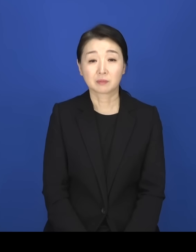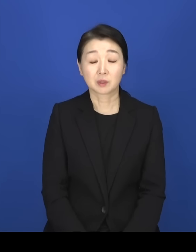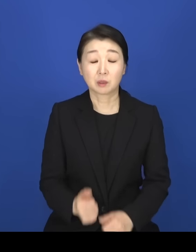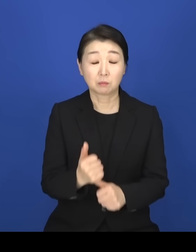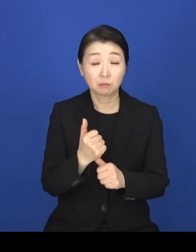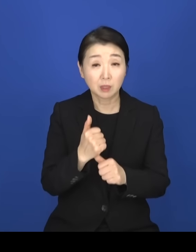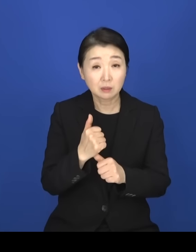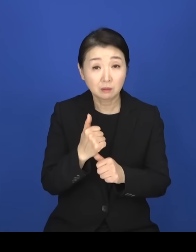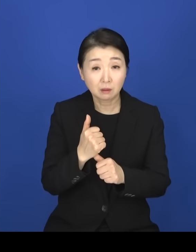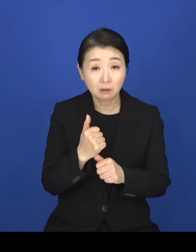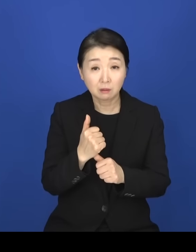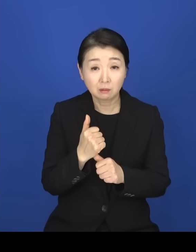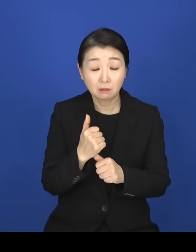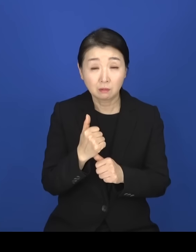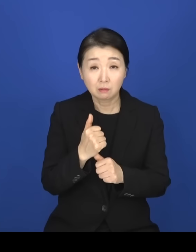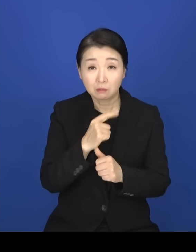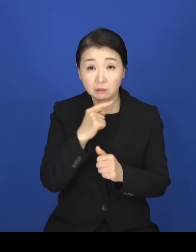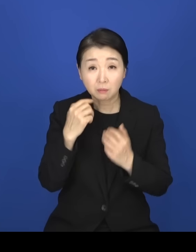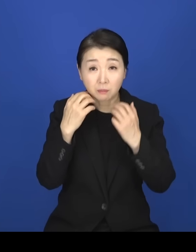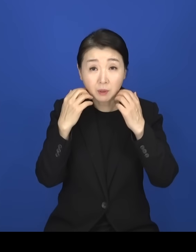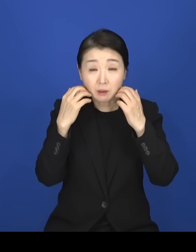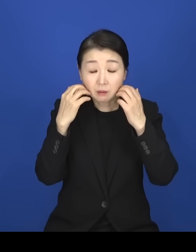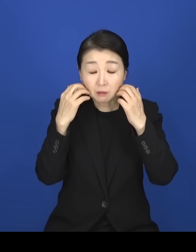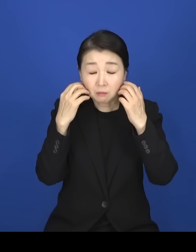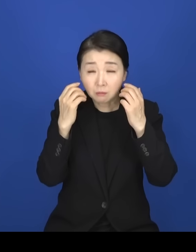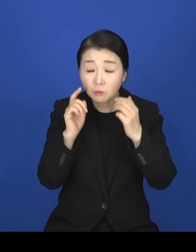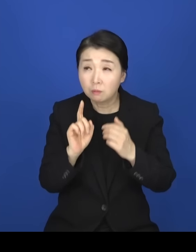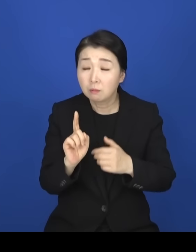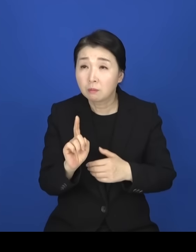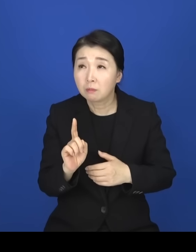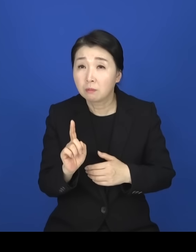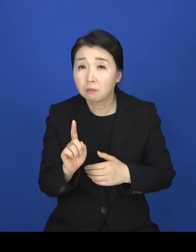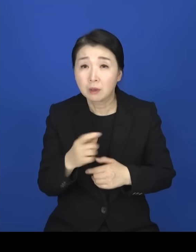매니저가 귀가 옆에서 새빨개지더라고요. 이 얘기를 듣는데. 그렇죠.